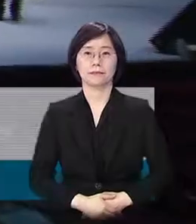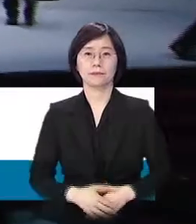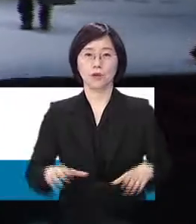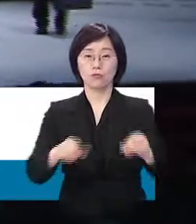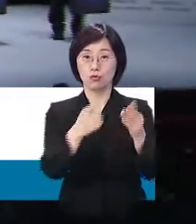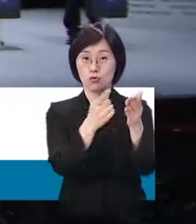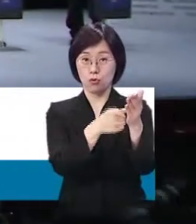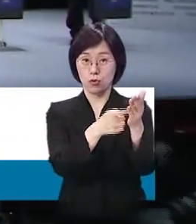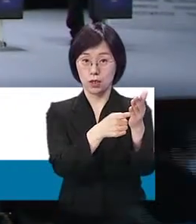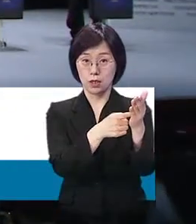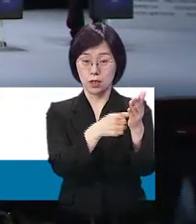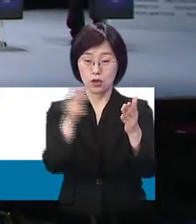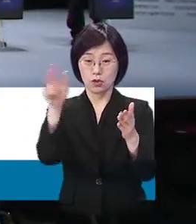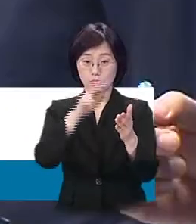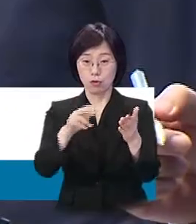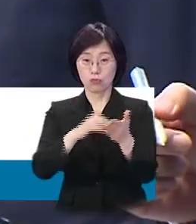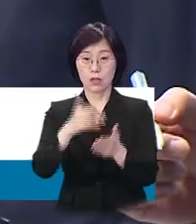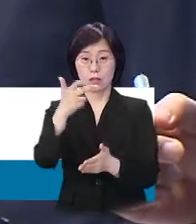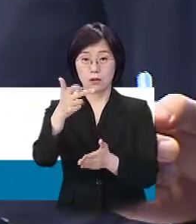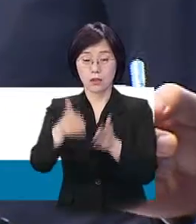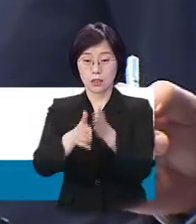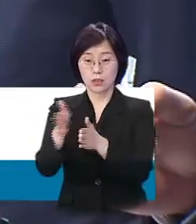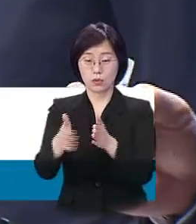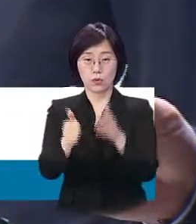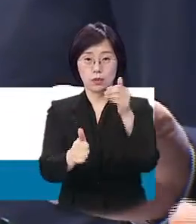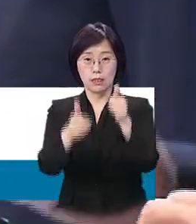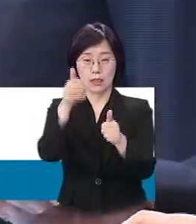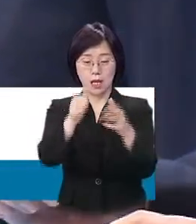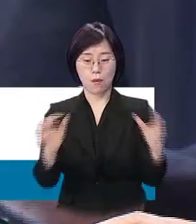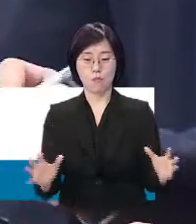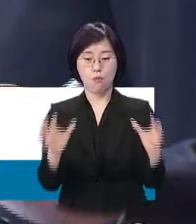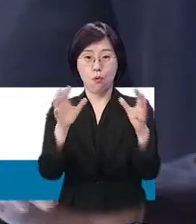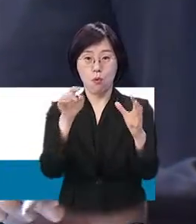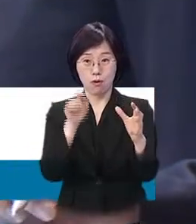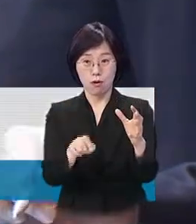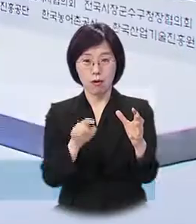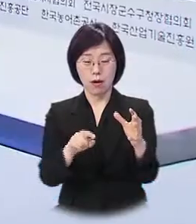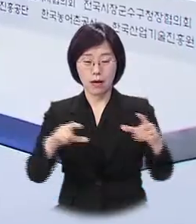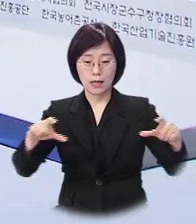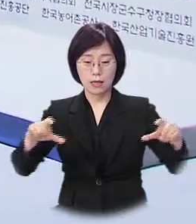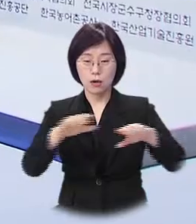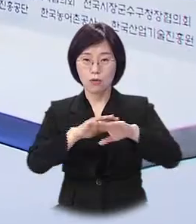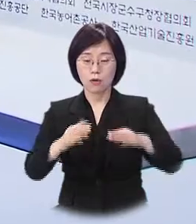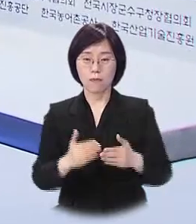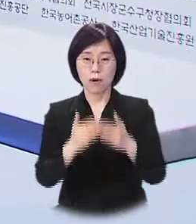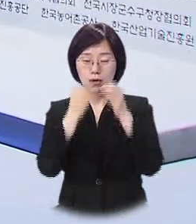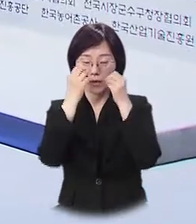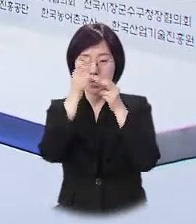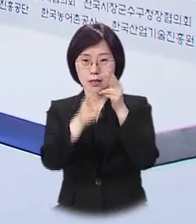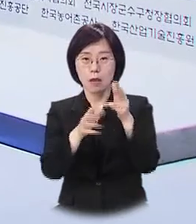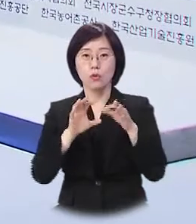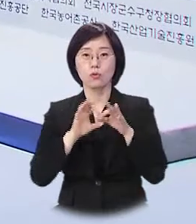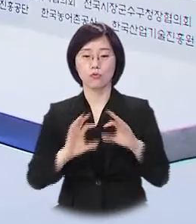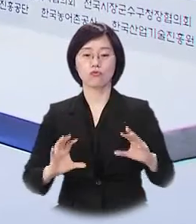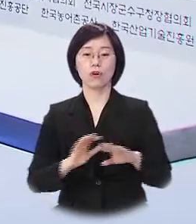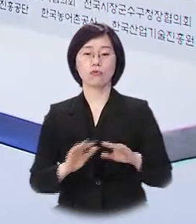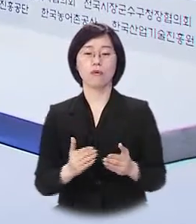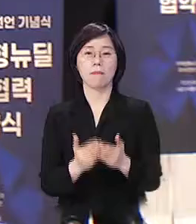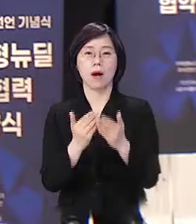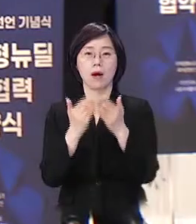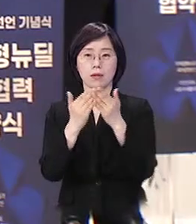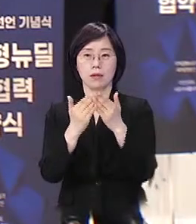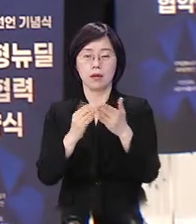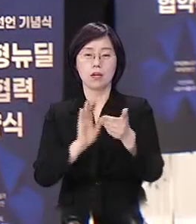정세균 국무총리와 전국 17개 시도지사들이 한자리에 모여 지역균형 뉴딜을 통한